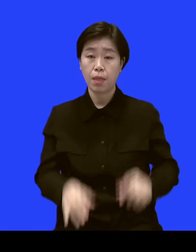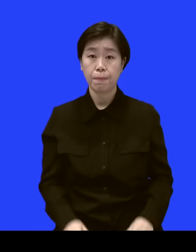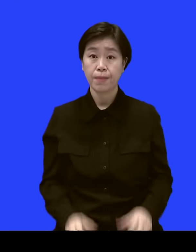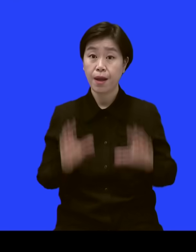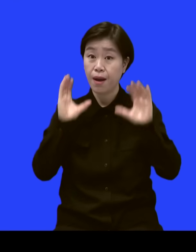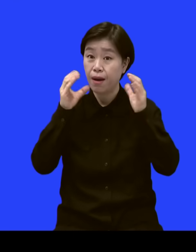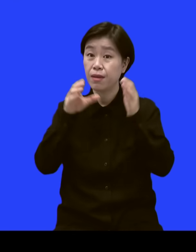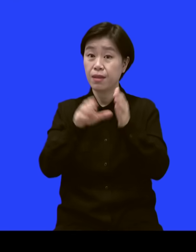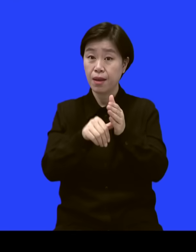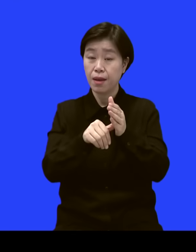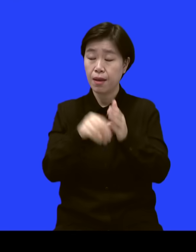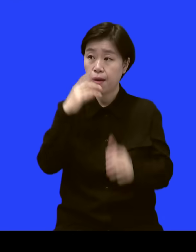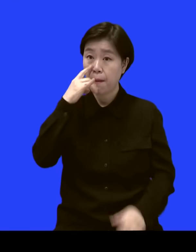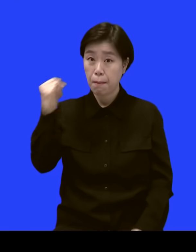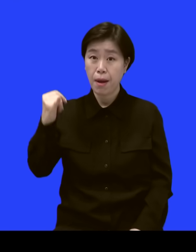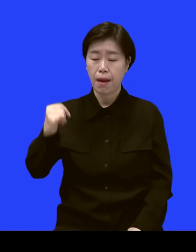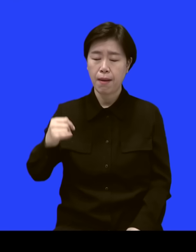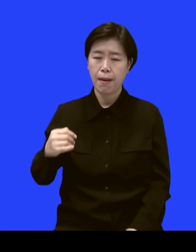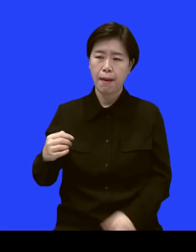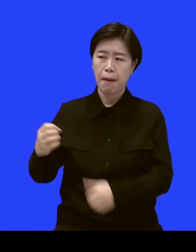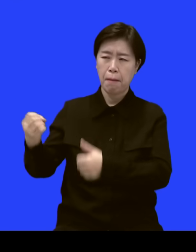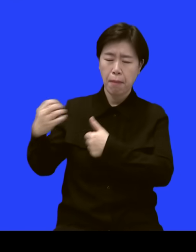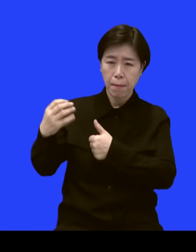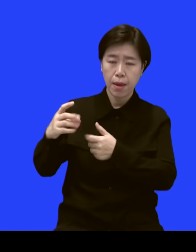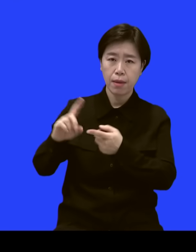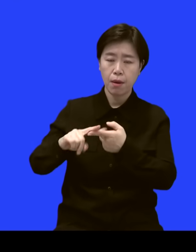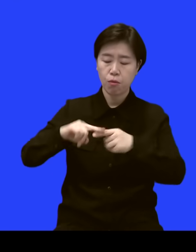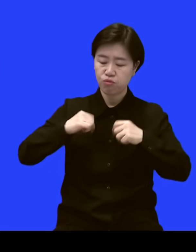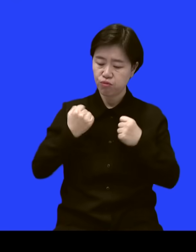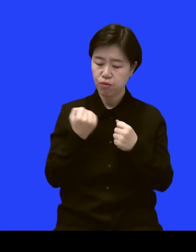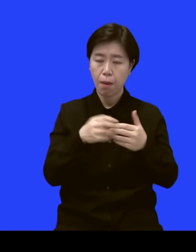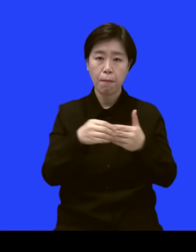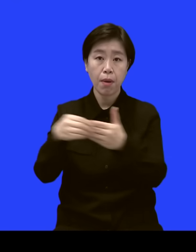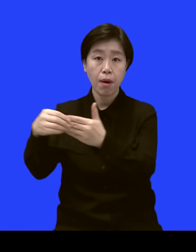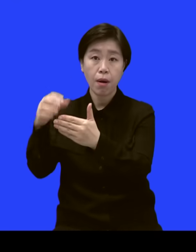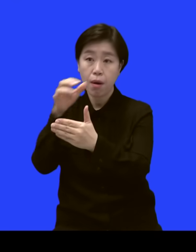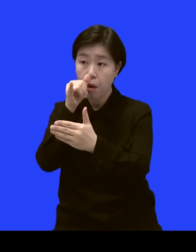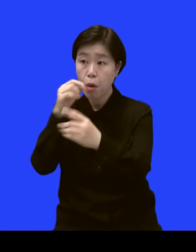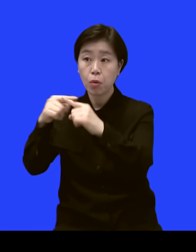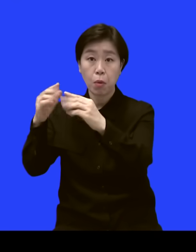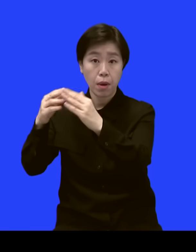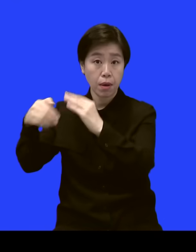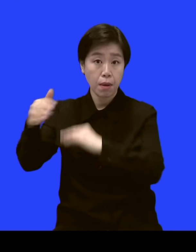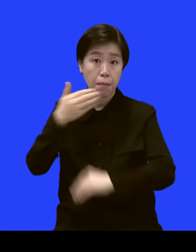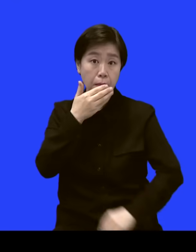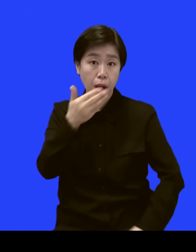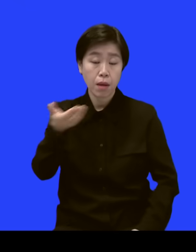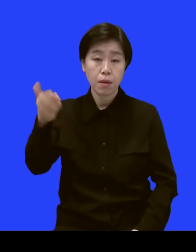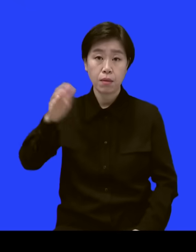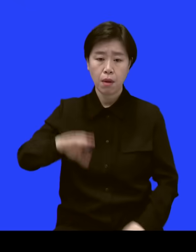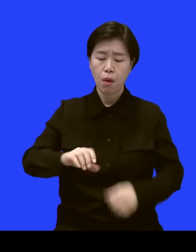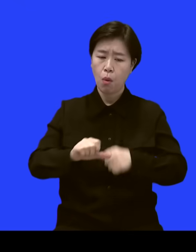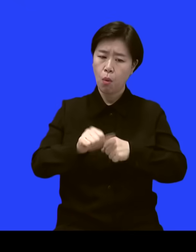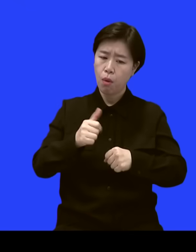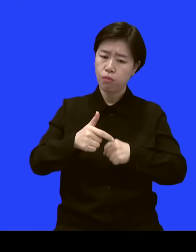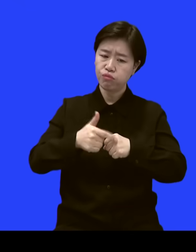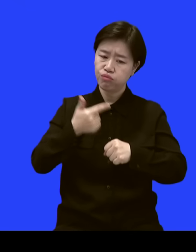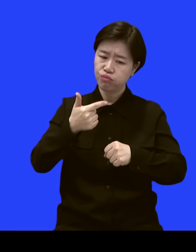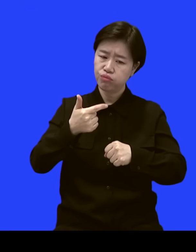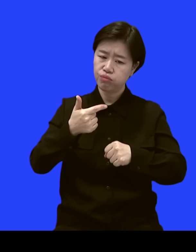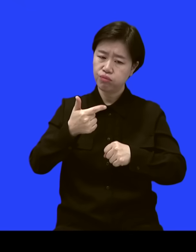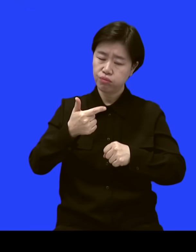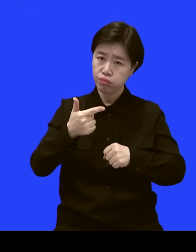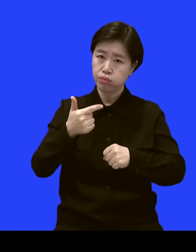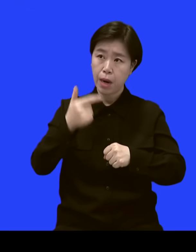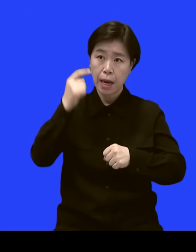때는 엄마가 가라고 하니까 억지로 교회를 가잖아요. 그렇죠. 근데 이제 제가 한 고학년쯤 되면서